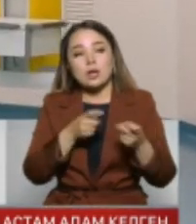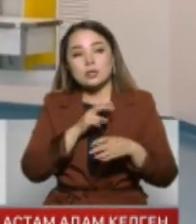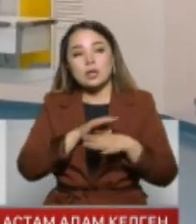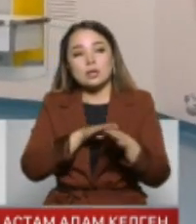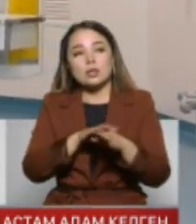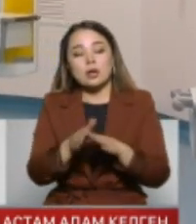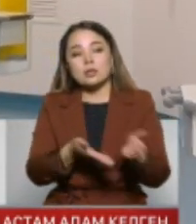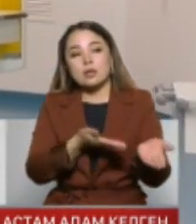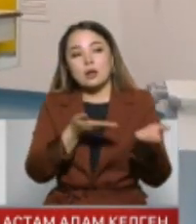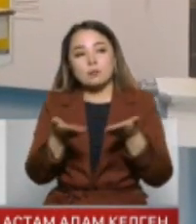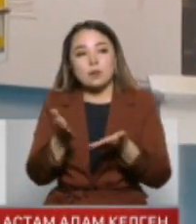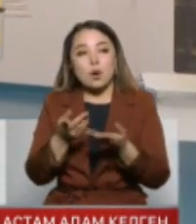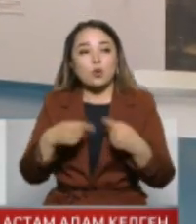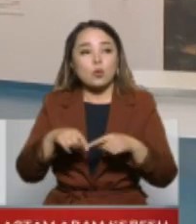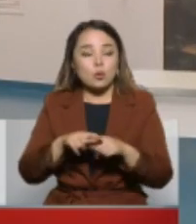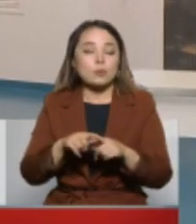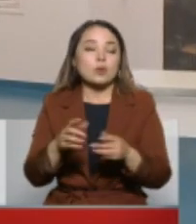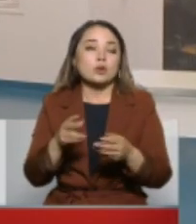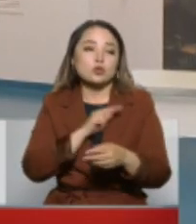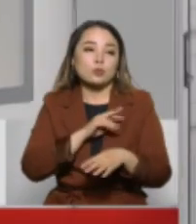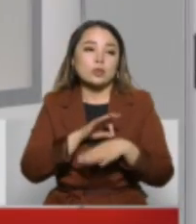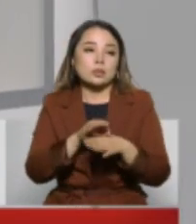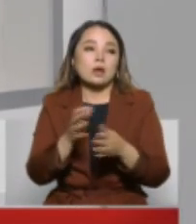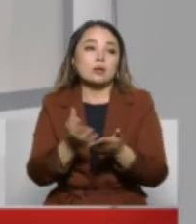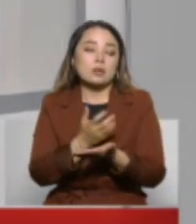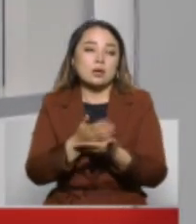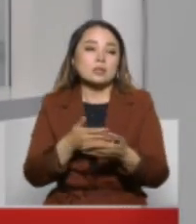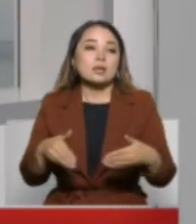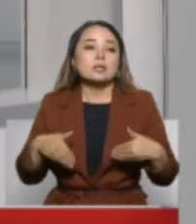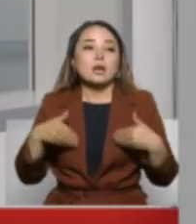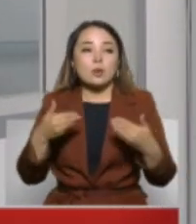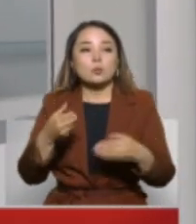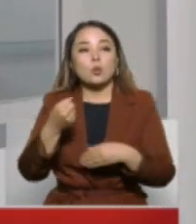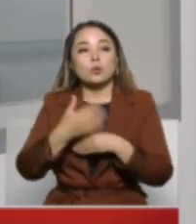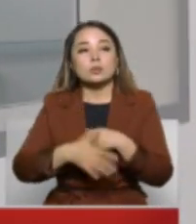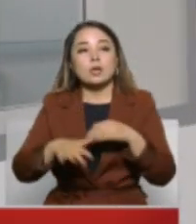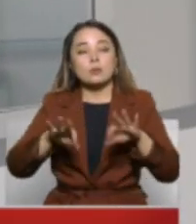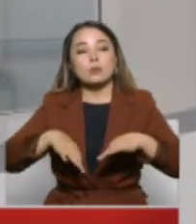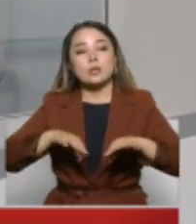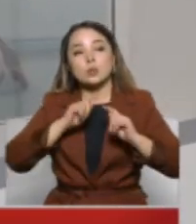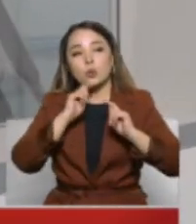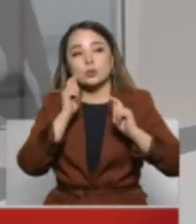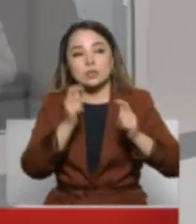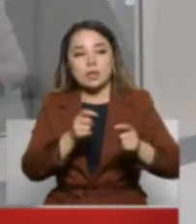қажеттігін айтты. Ұжым жұмысына табыс тілеген Қасым Жомарт Тоқаев орталыққа арнайы көлік